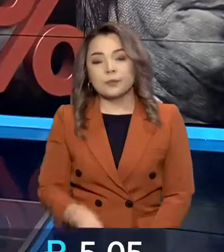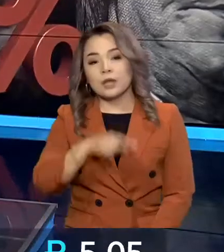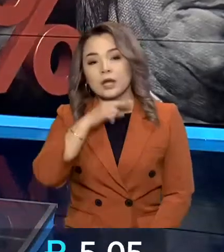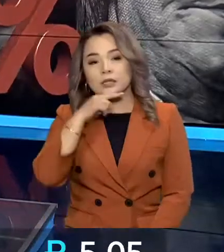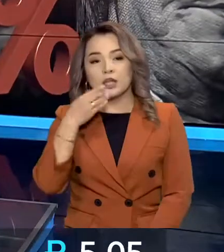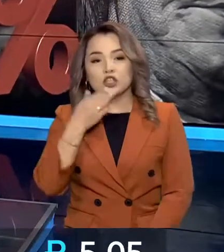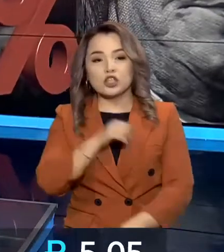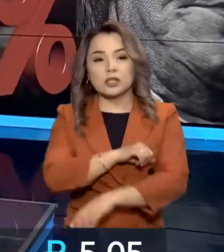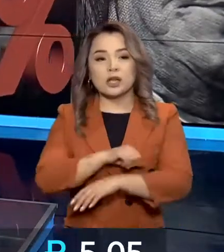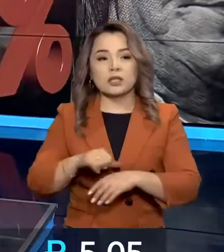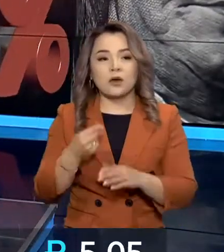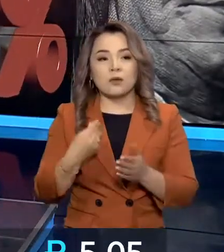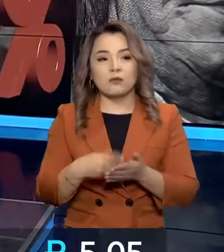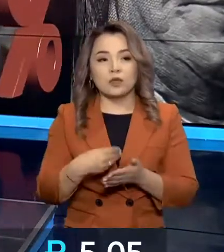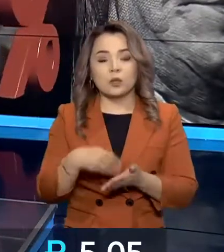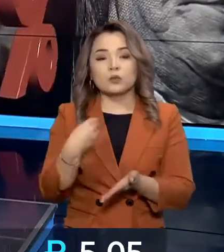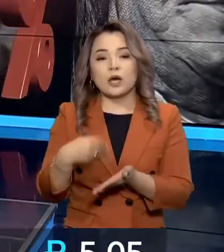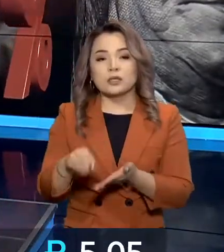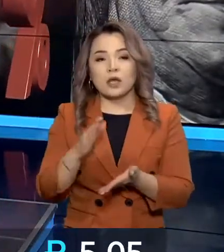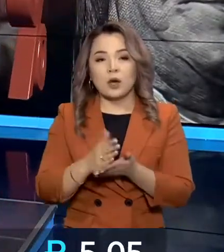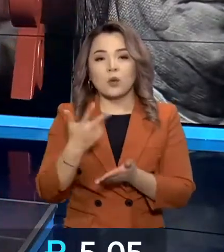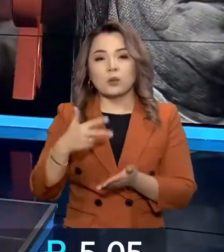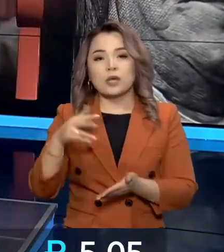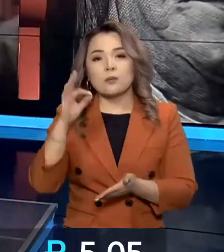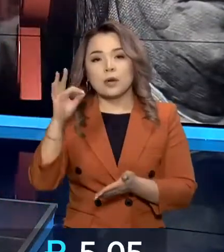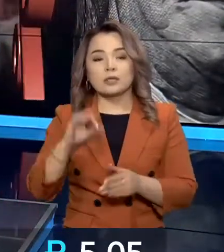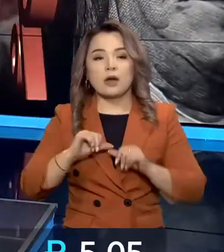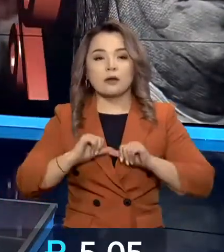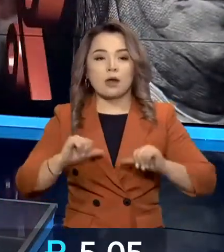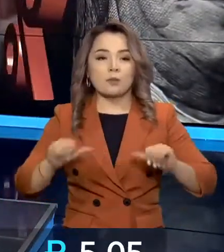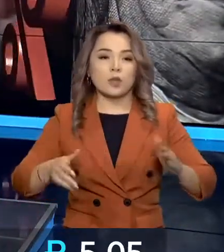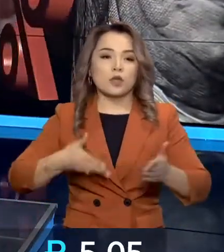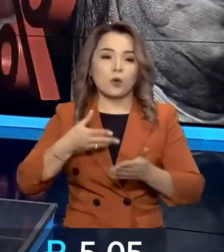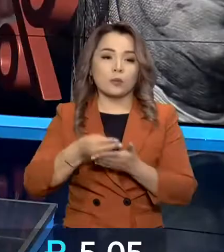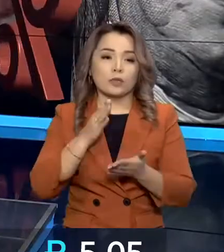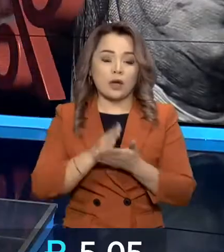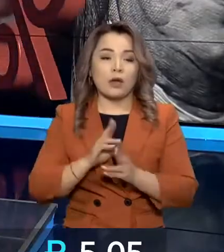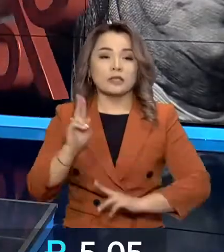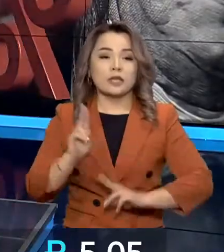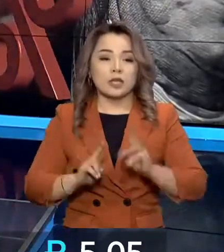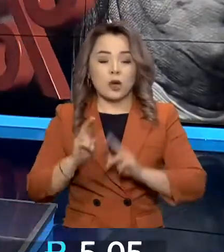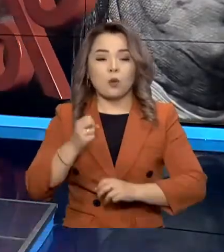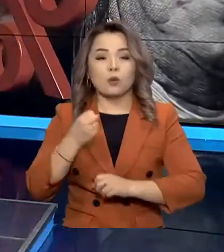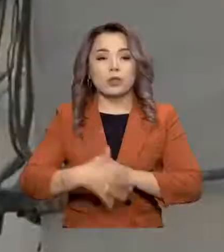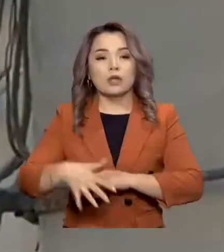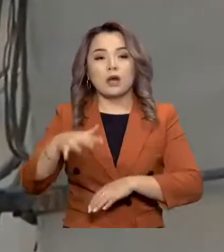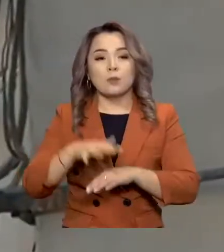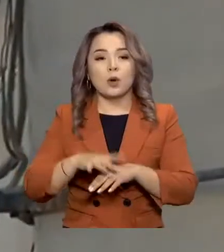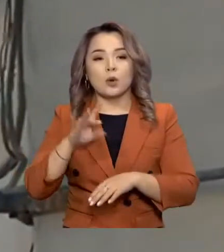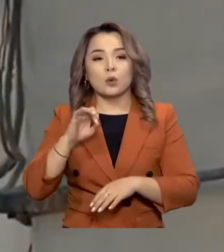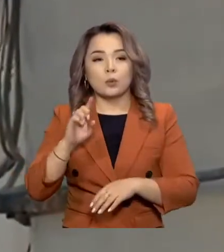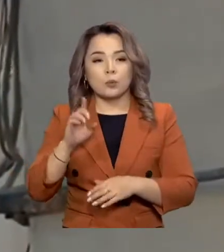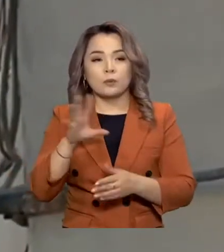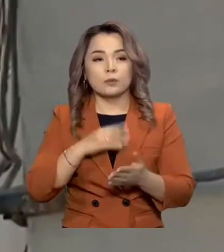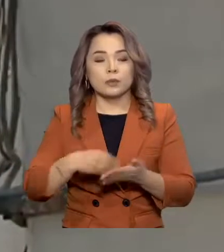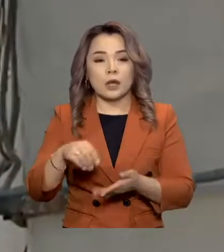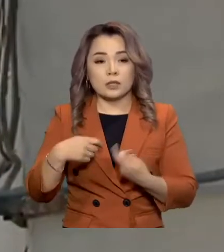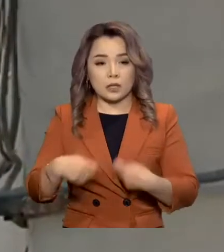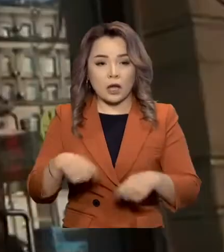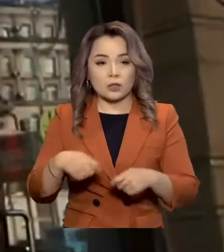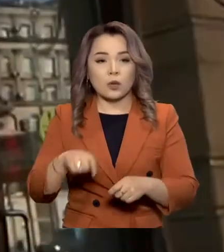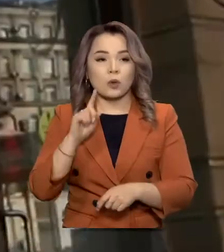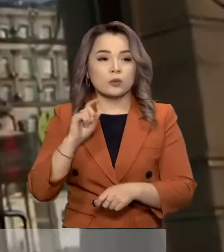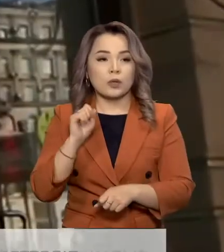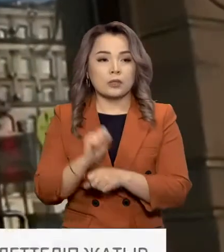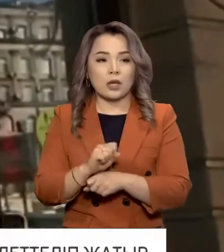Ресейде шетел валютасын сатып алушылар 30% комиссия төлейтін болды. Мұндай ережені орталық банк рубльді жаппай сату науқанын